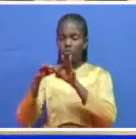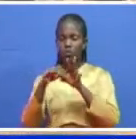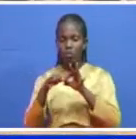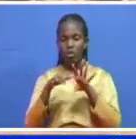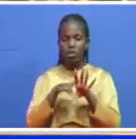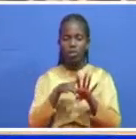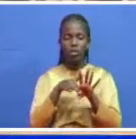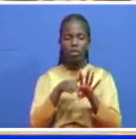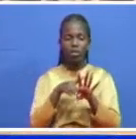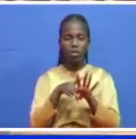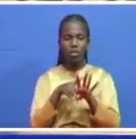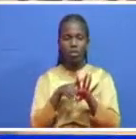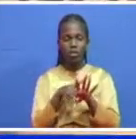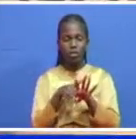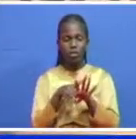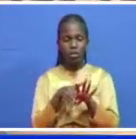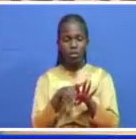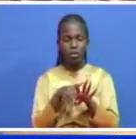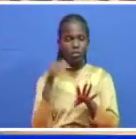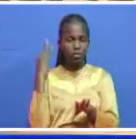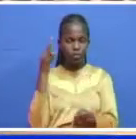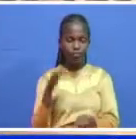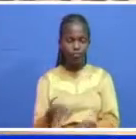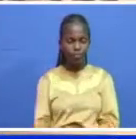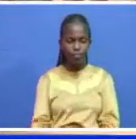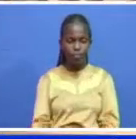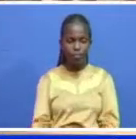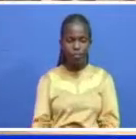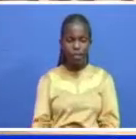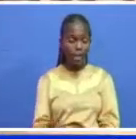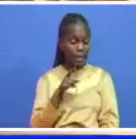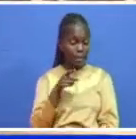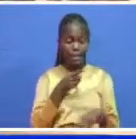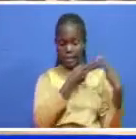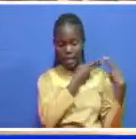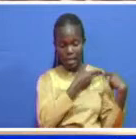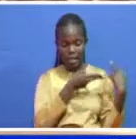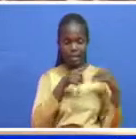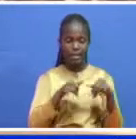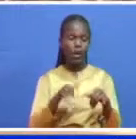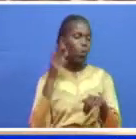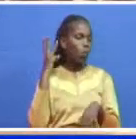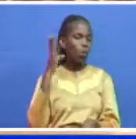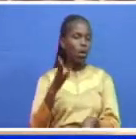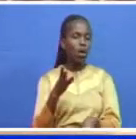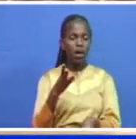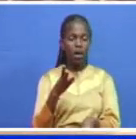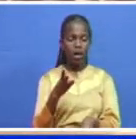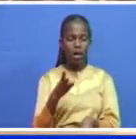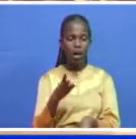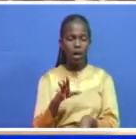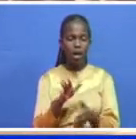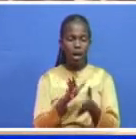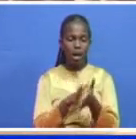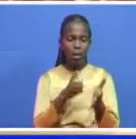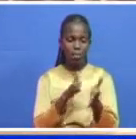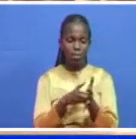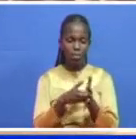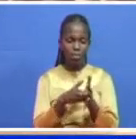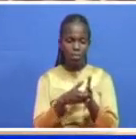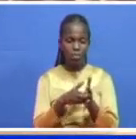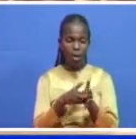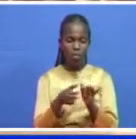wa uwo na uwo keka ukaethewa katika mauku maituma historia meka abinuko na mudenya umwe ethebe mukamba wa kwata nyokamba wa twika kindu